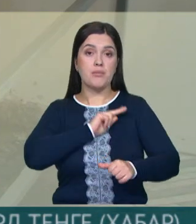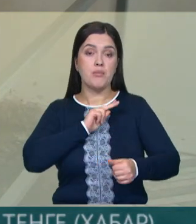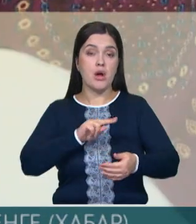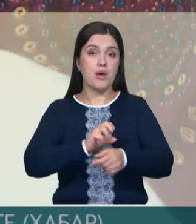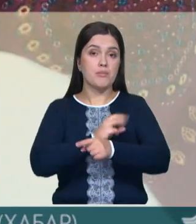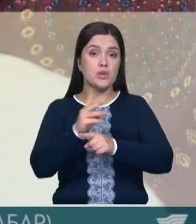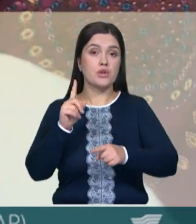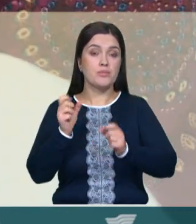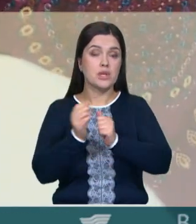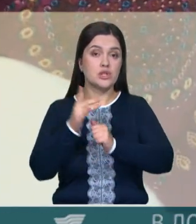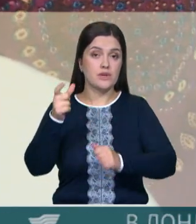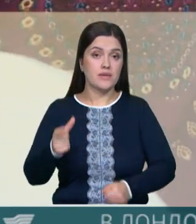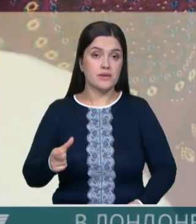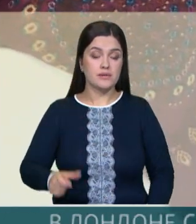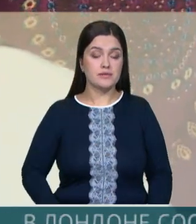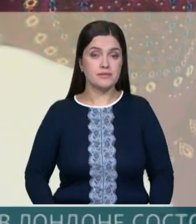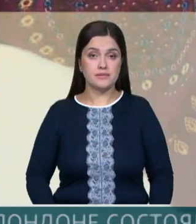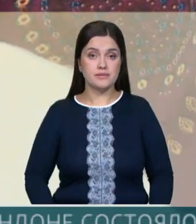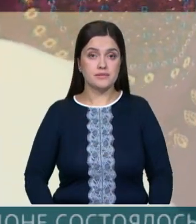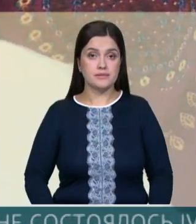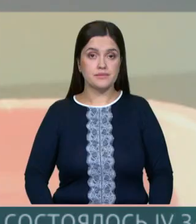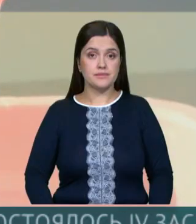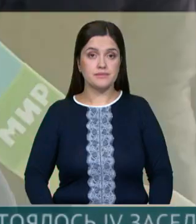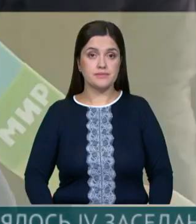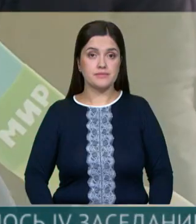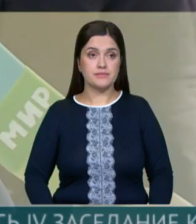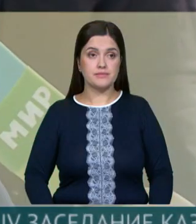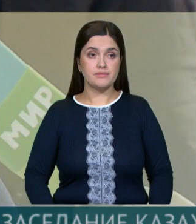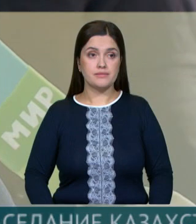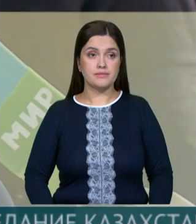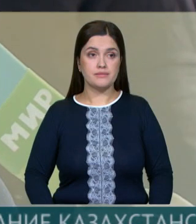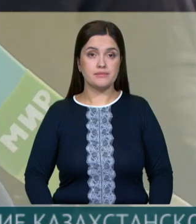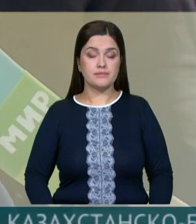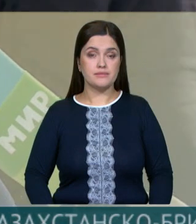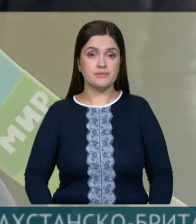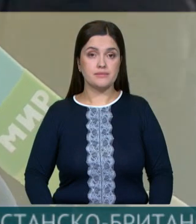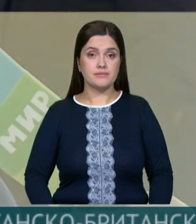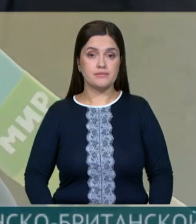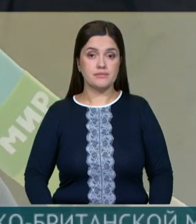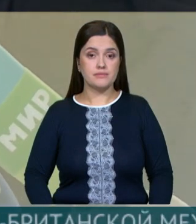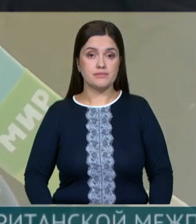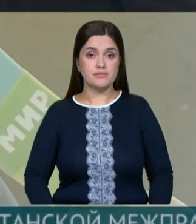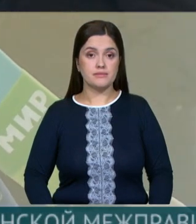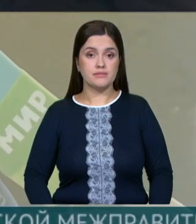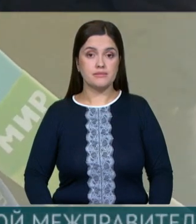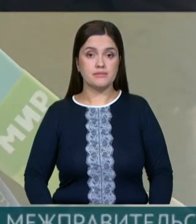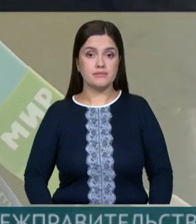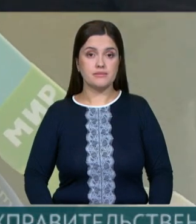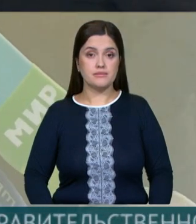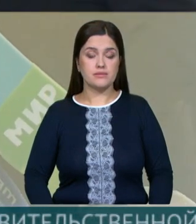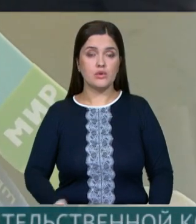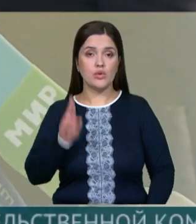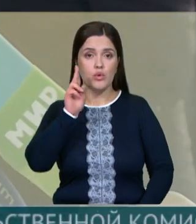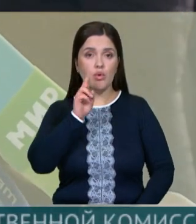работой здесь обеспечили 15 человек. Очень хороший эффект дает при анемии